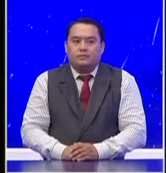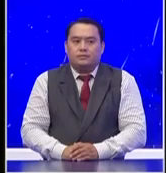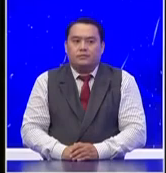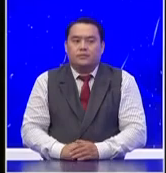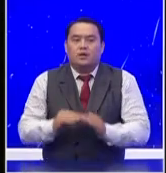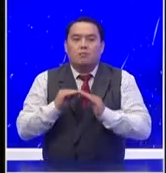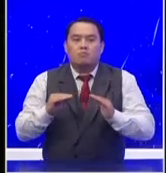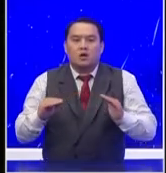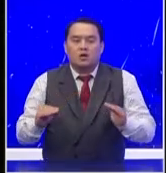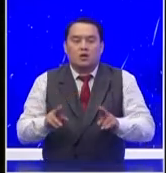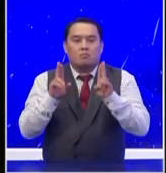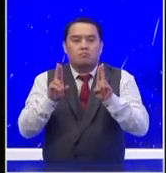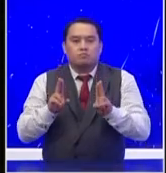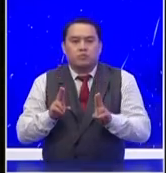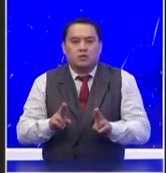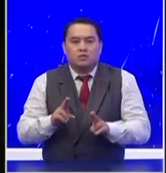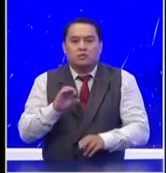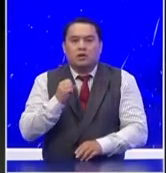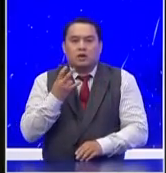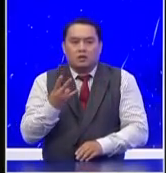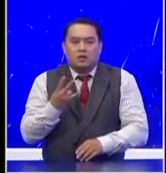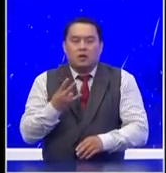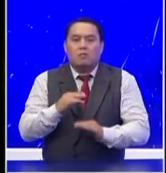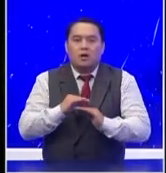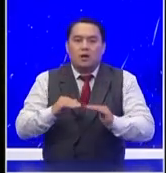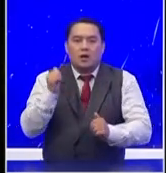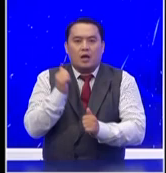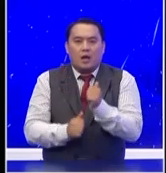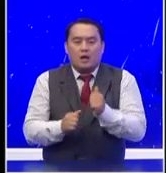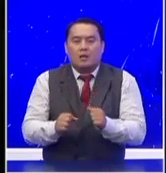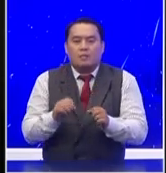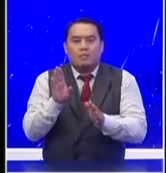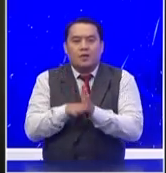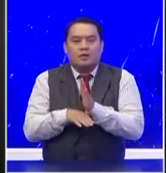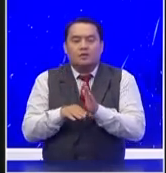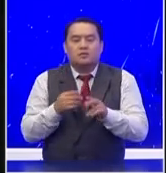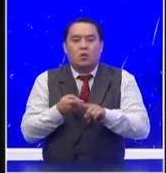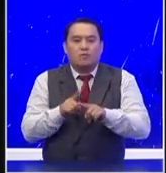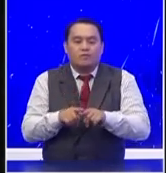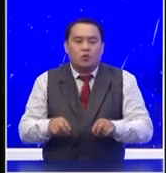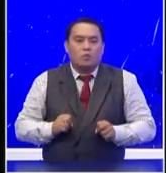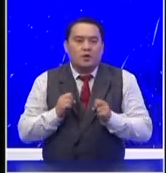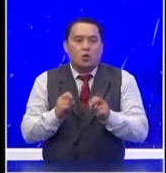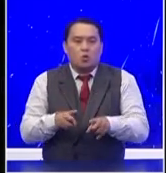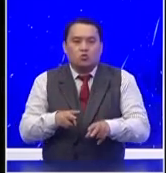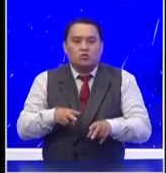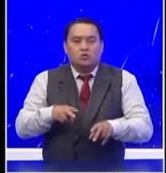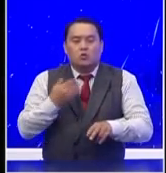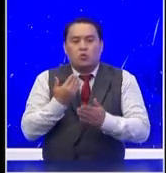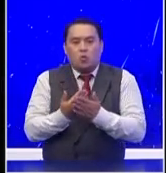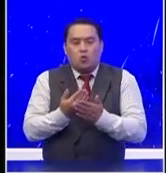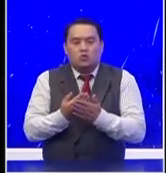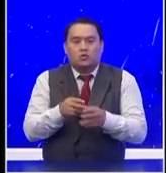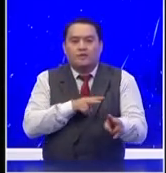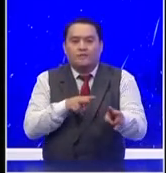Балалар құқы жөнінде ресми өкіл Аружан Саин баланы қорлаған әр қылмыскердің лайықты жазалануына күш саламыз деп тергеудің